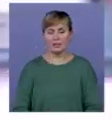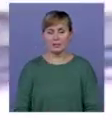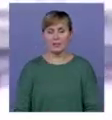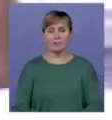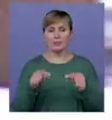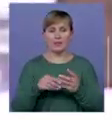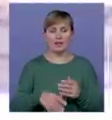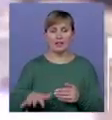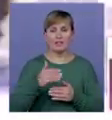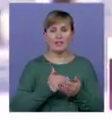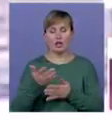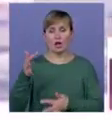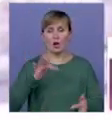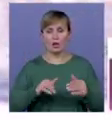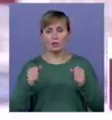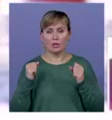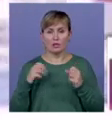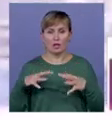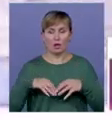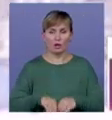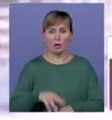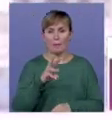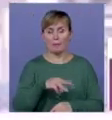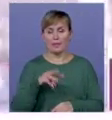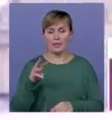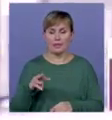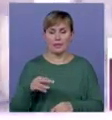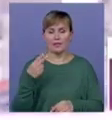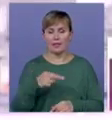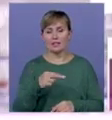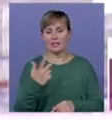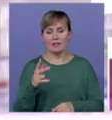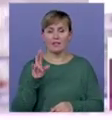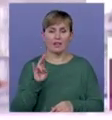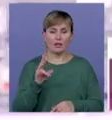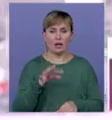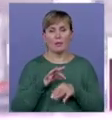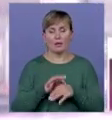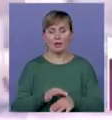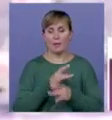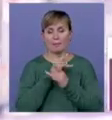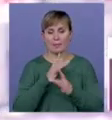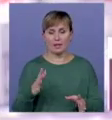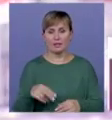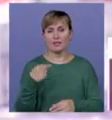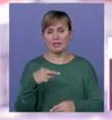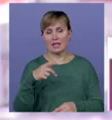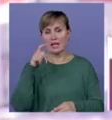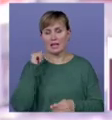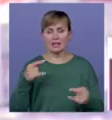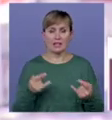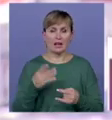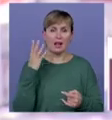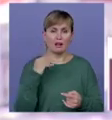Здесь, на территории высокогорного спортивного комплекса «Медео», 23 ноября пройдет празднование 20-летия